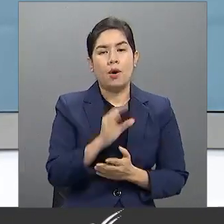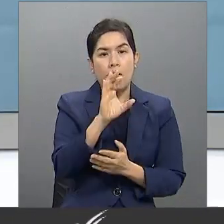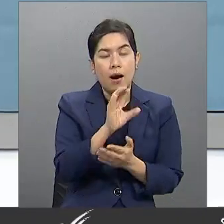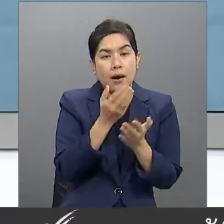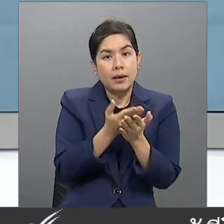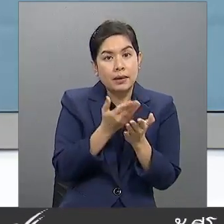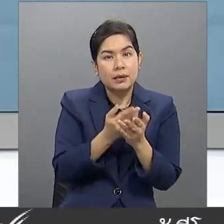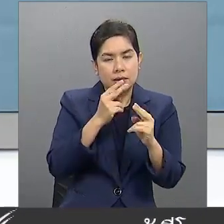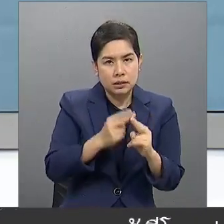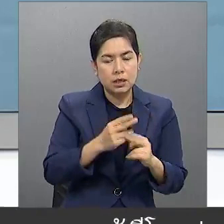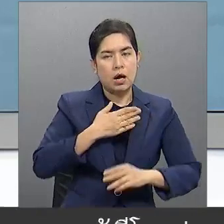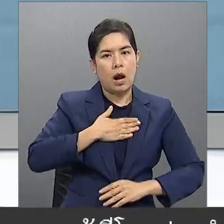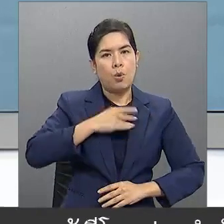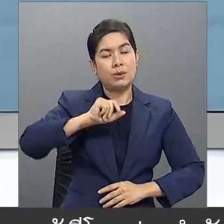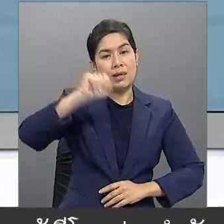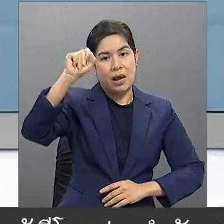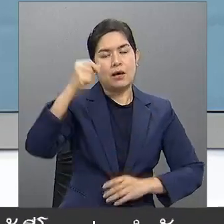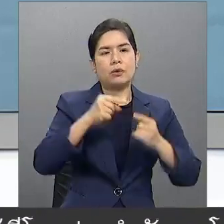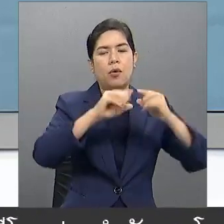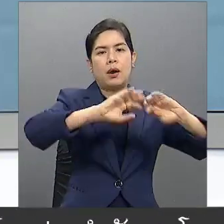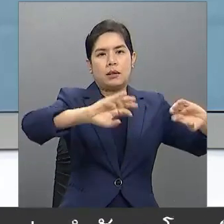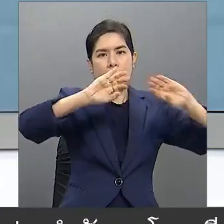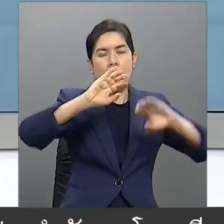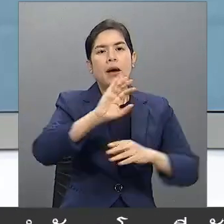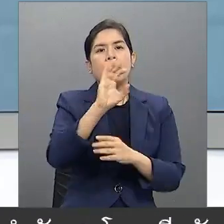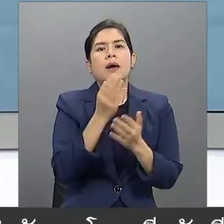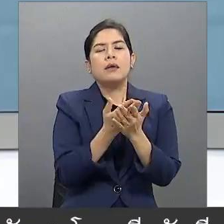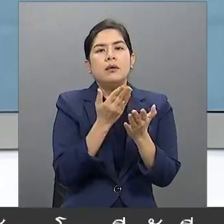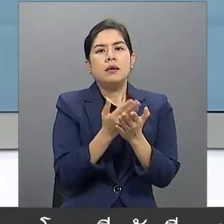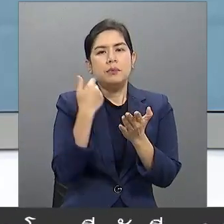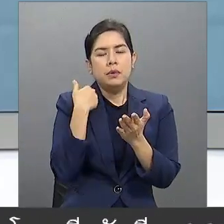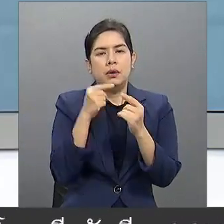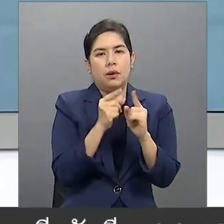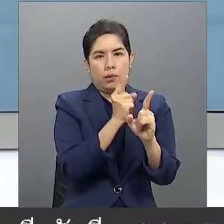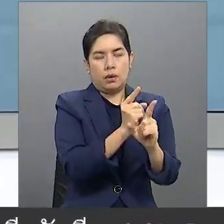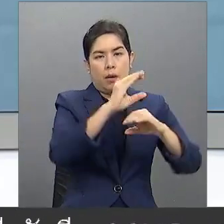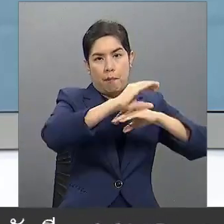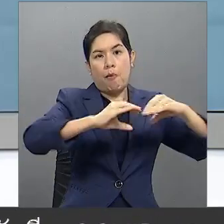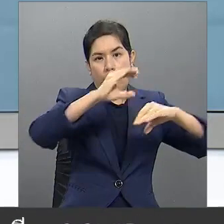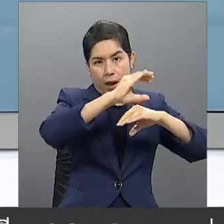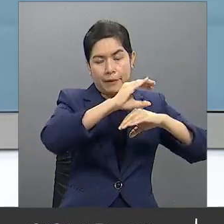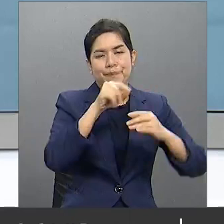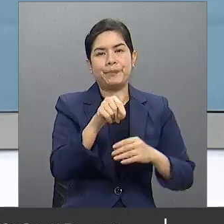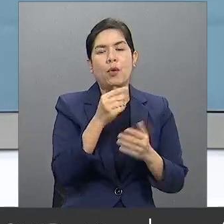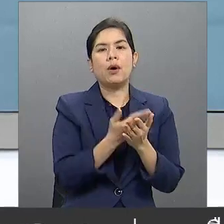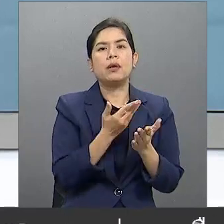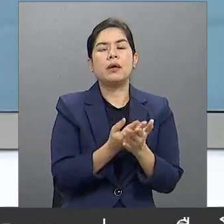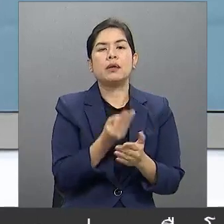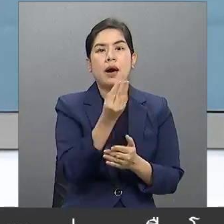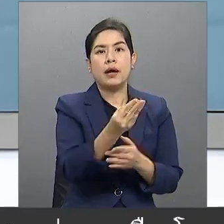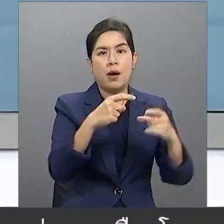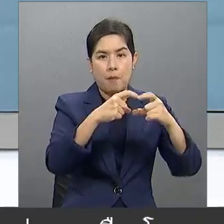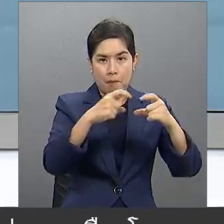เราชนะก็คือเบื้องต้นรัฐบาลจะระดมเงินไปใช้ในโครงการนี้ที่จะให้วงเงินแรกกับผู้ถือบัตรสวัสดิการแห่งรัฐ